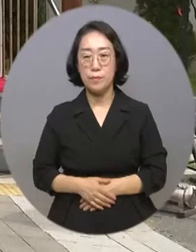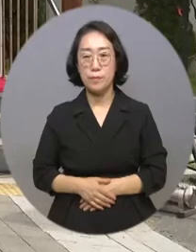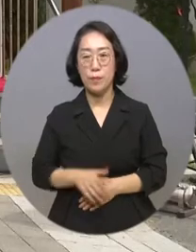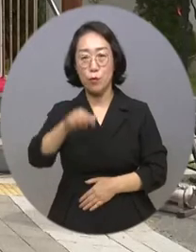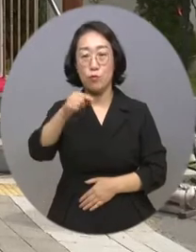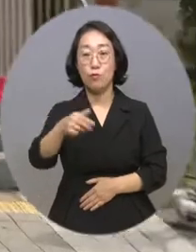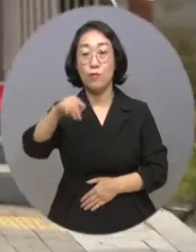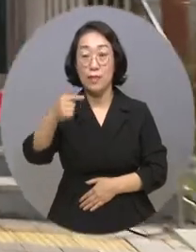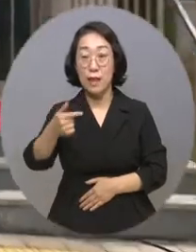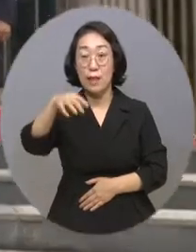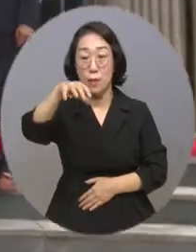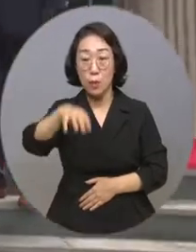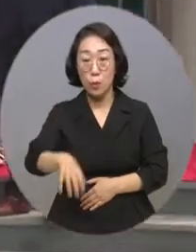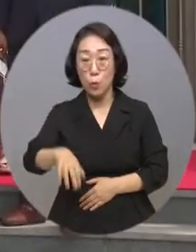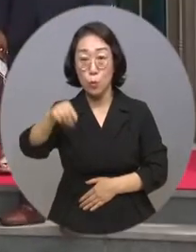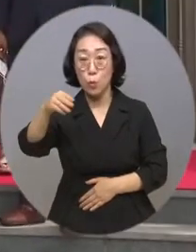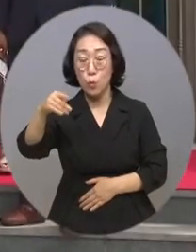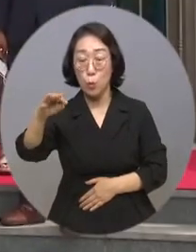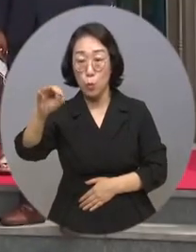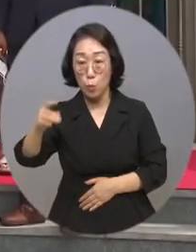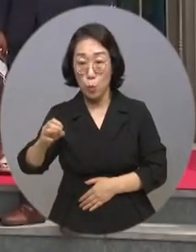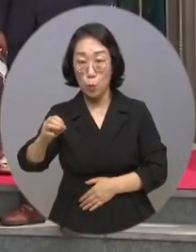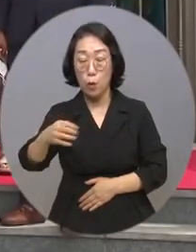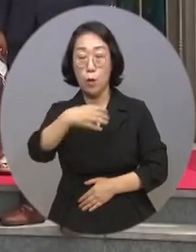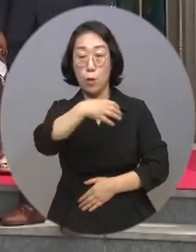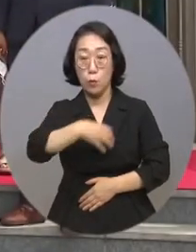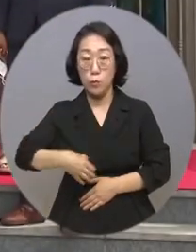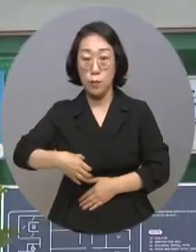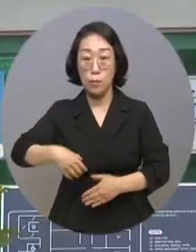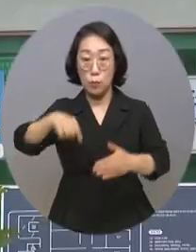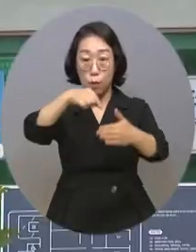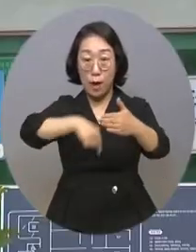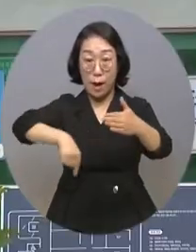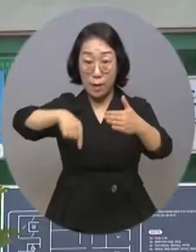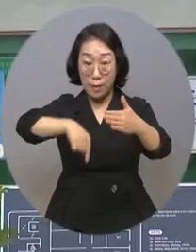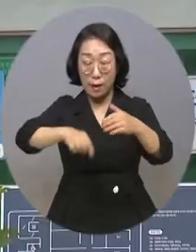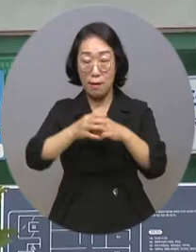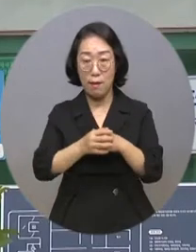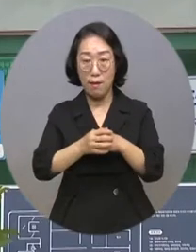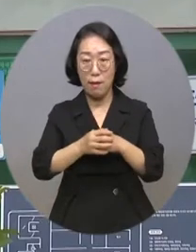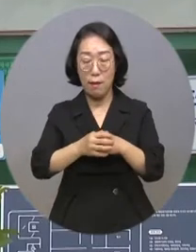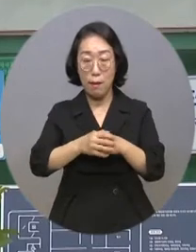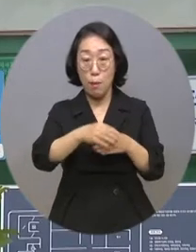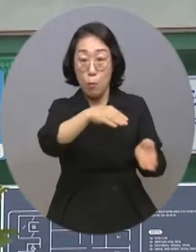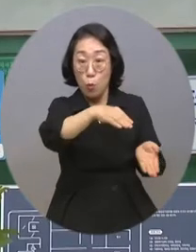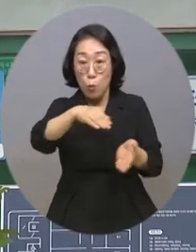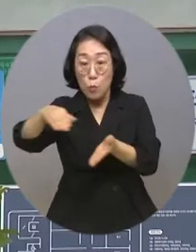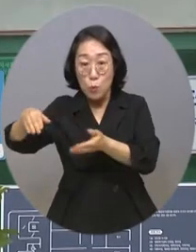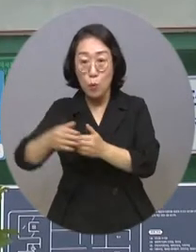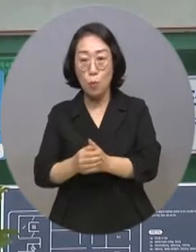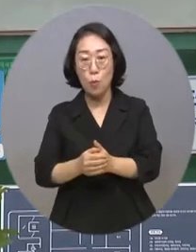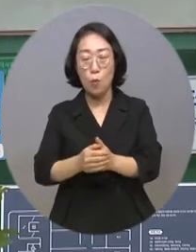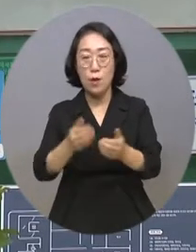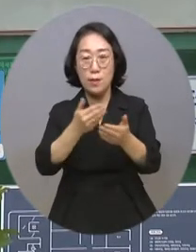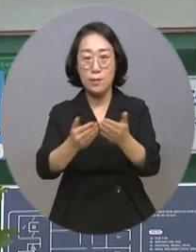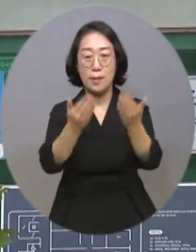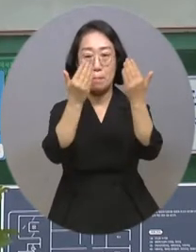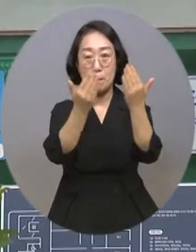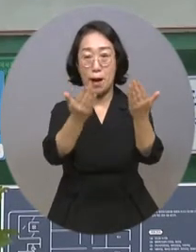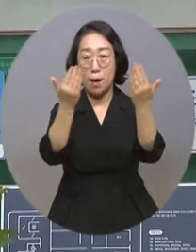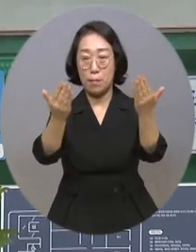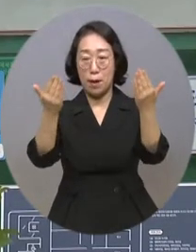전라북도 군산시에 위치한 소룡동의 행정복지센터 복도가 지난 7월 6일부터 소룡화랑이라는